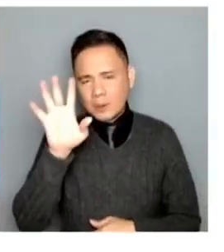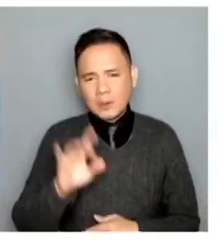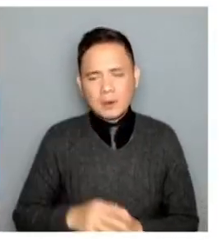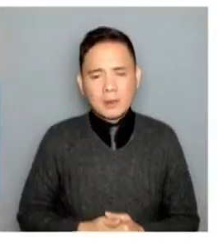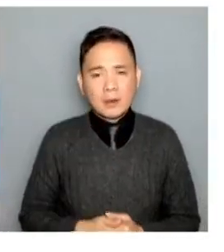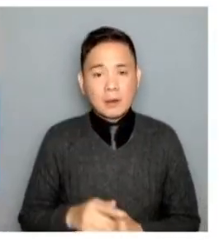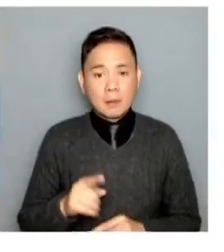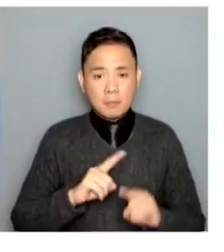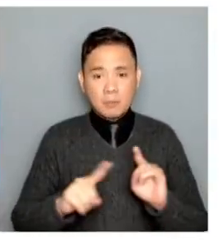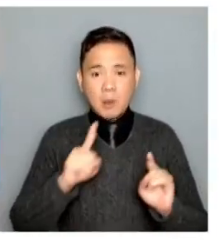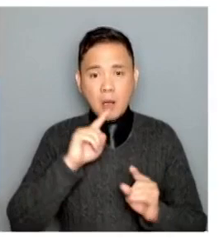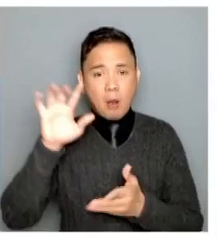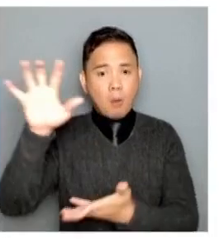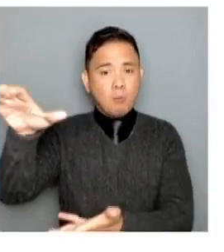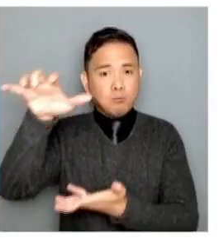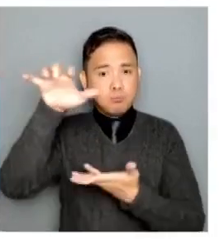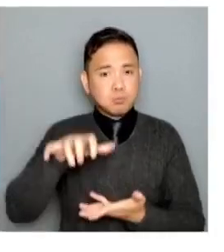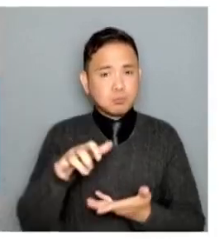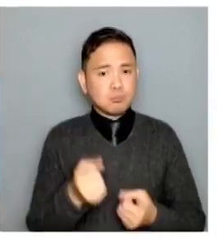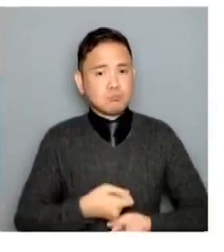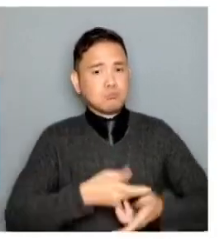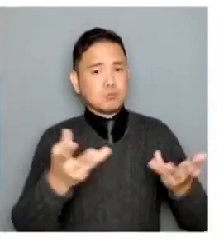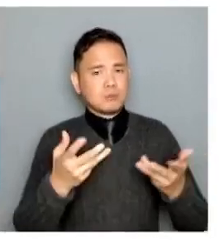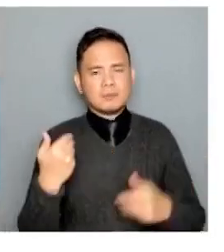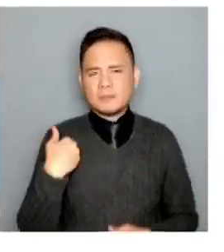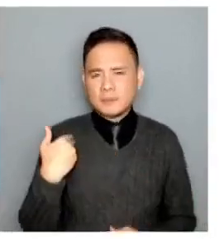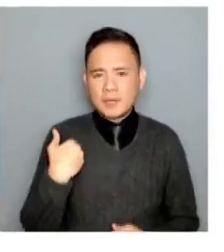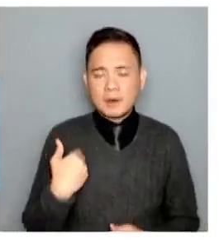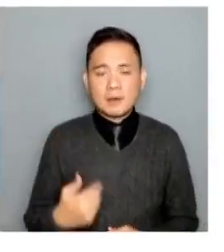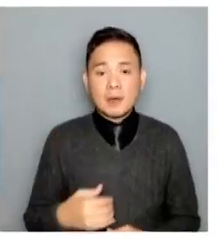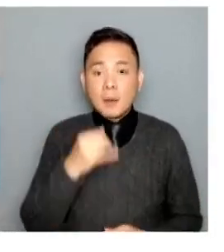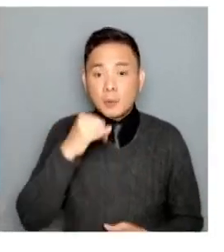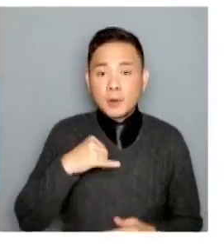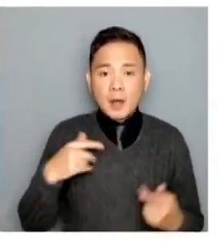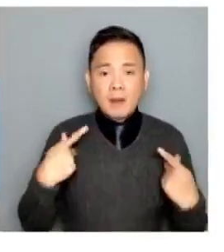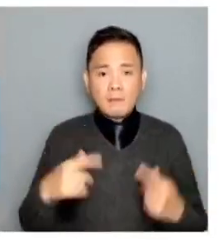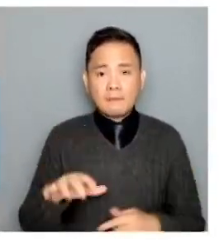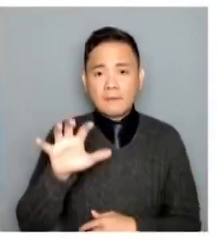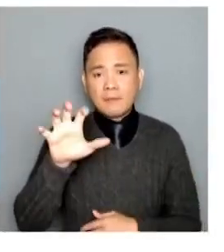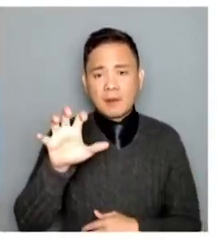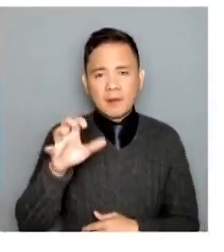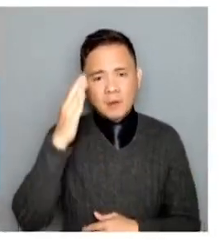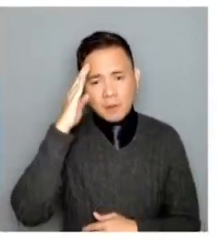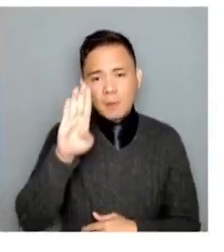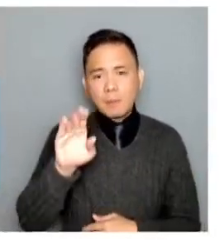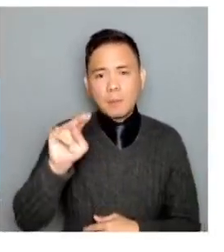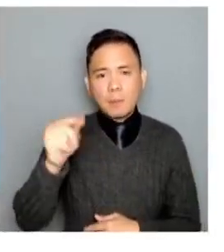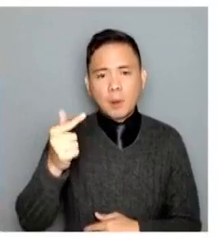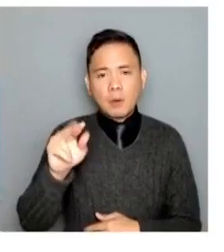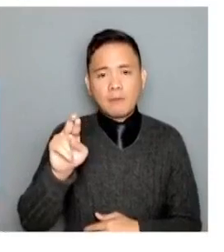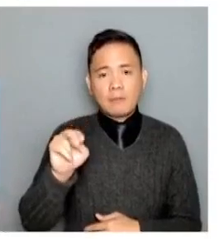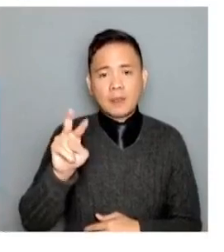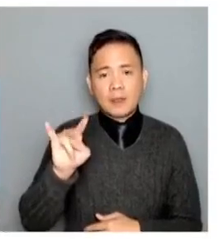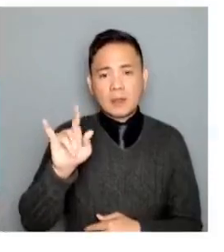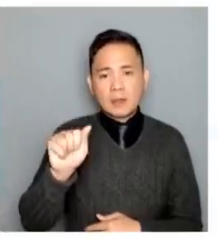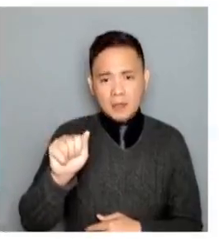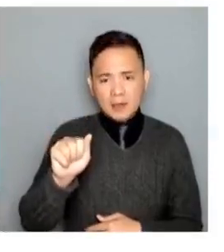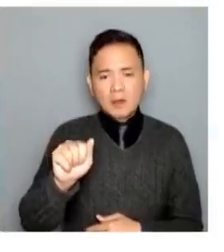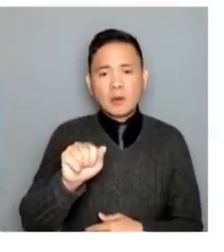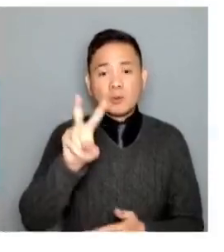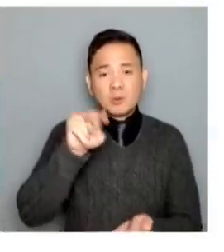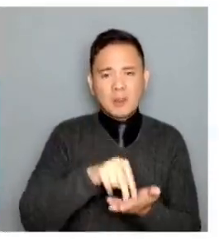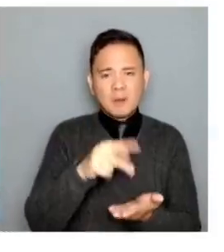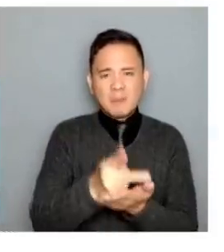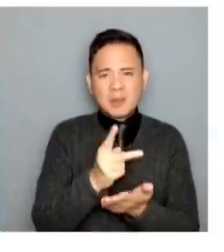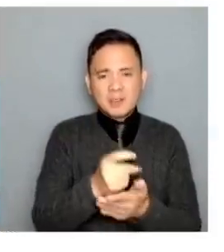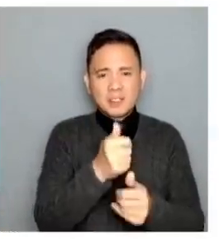bigay na, eto, mabuti na lang po kahapon. May 500 po na nabigyan si Senator Bong Revilla, 2,000 pesos each para dun sa